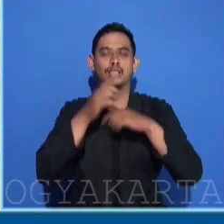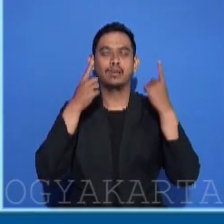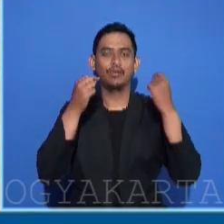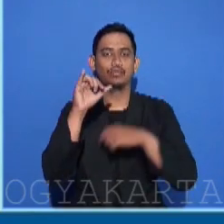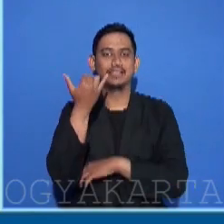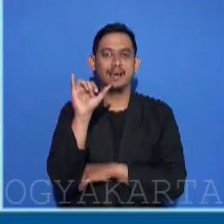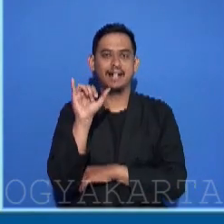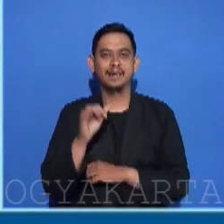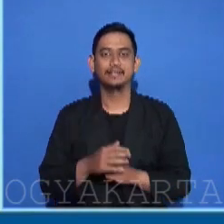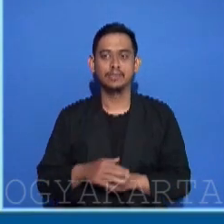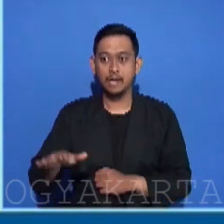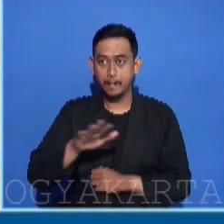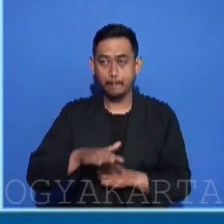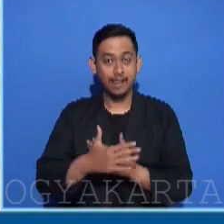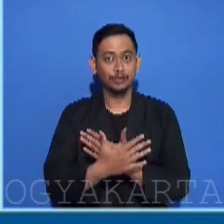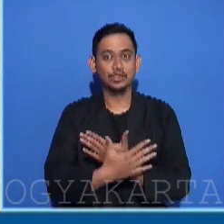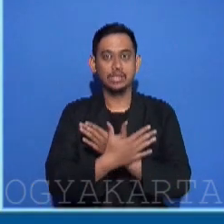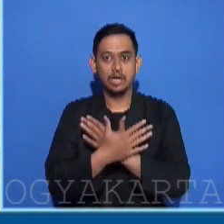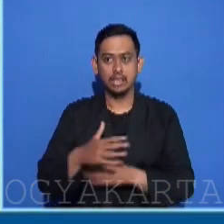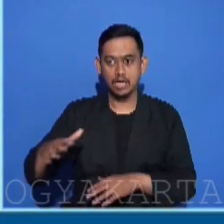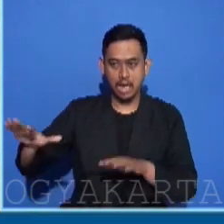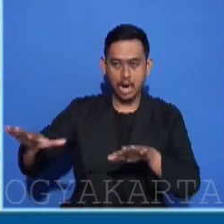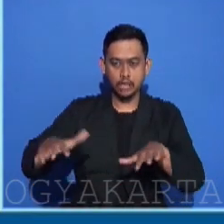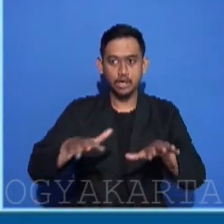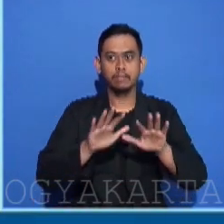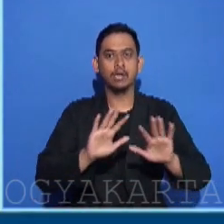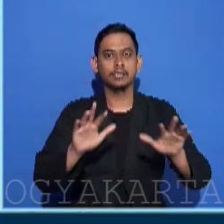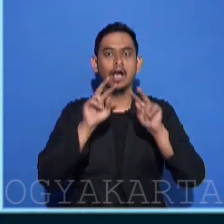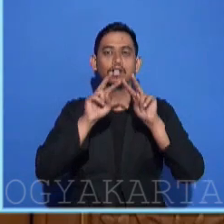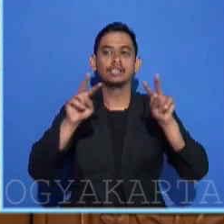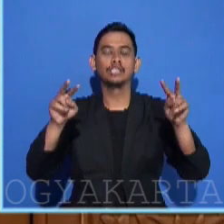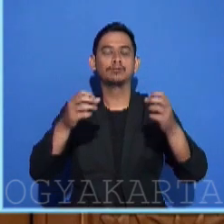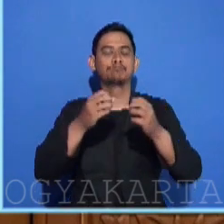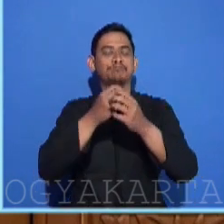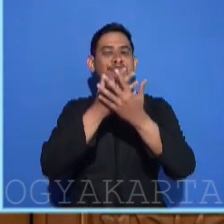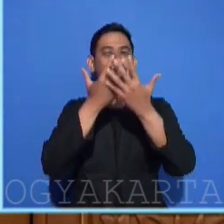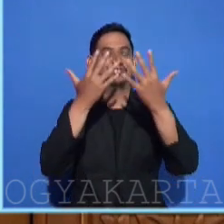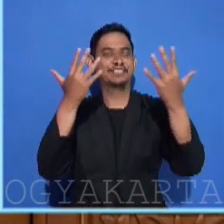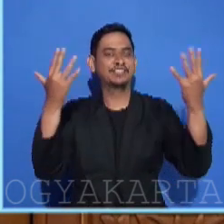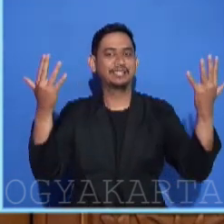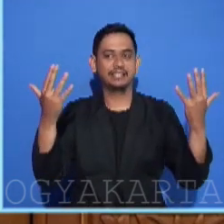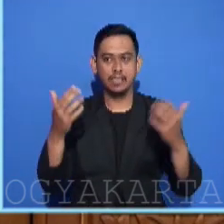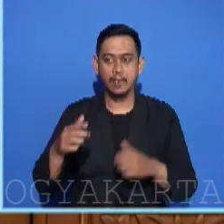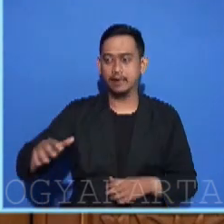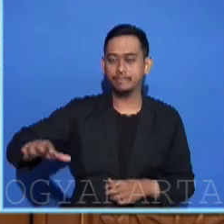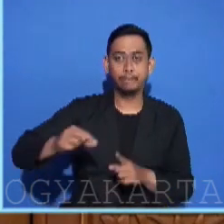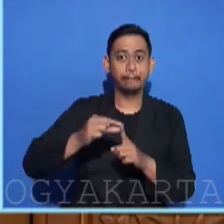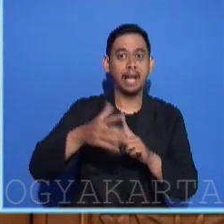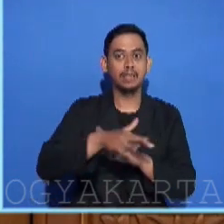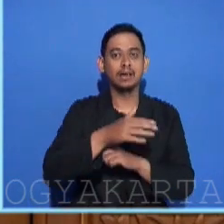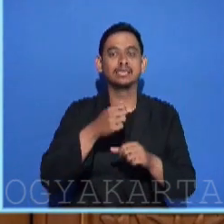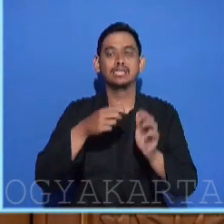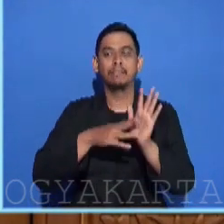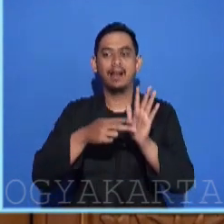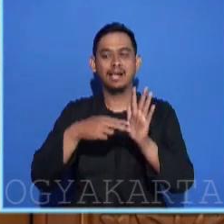Para pemirsa, laladan Gunung Kidul kathah pesisir ingkang gadhahi sesawangan ingkang endah. Salah setunggalipun inggih menika pesisir Ngedan ing